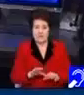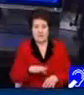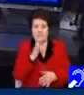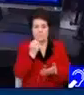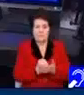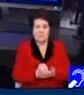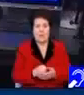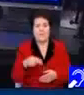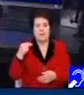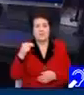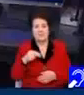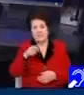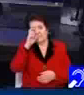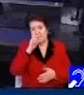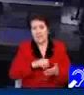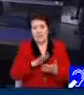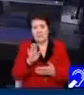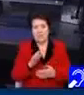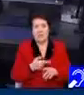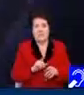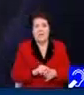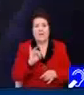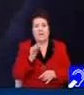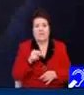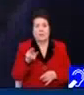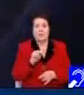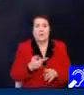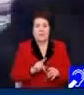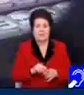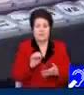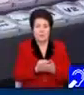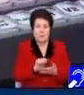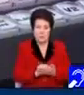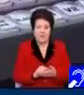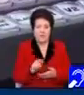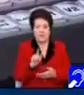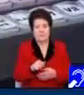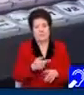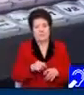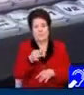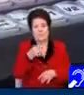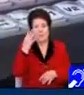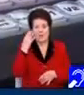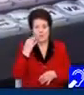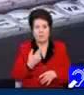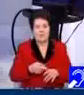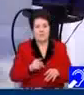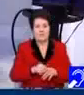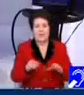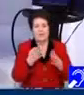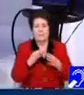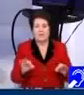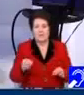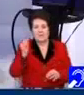țării după ce Igor Dodon a refuzat să o promulge pe motiv că documentul ar institui cenzură în Republica Moldova și ar atenta la